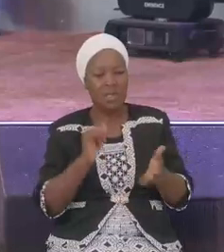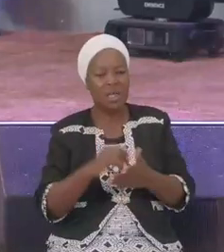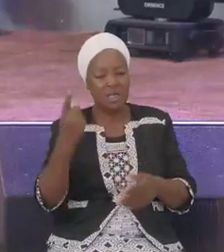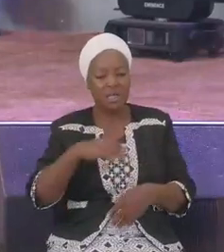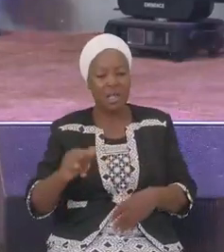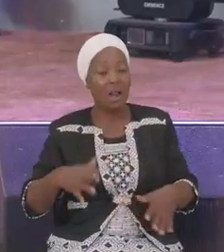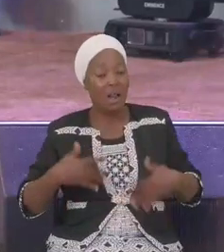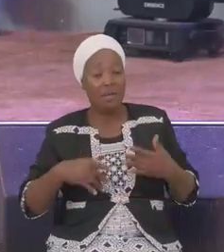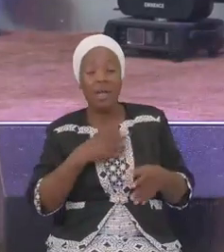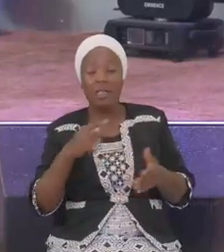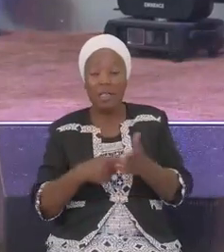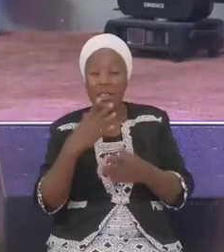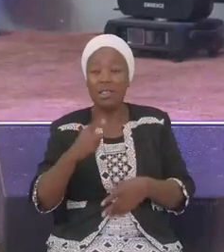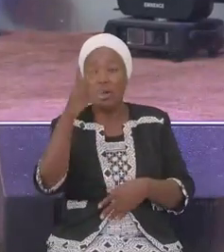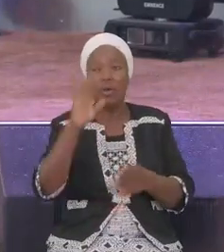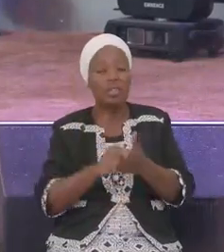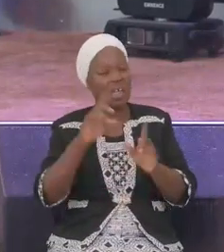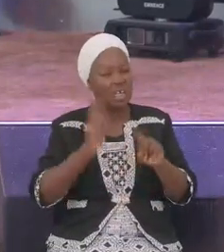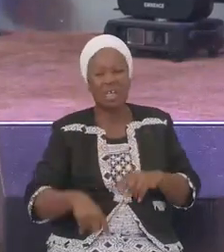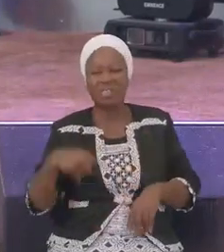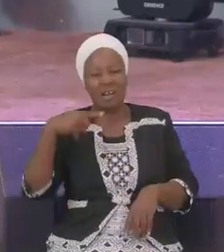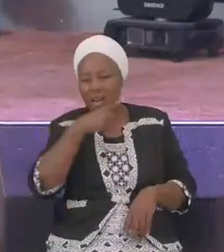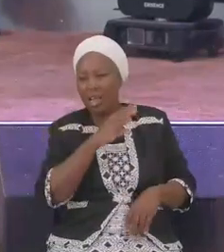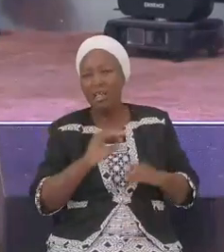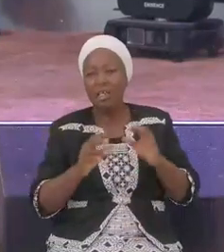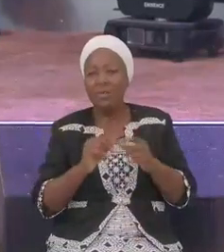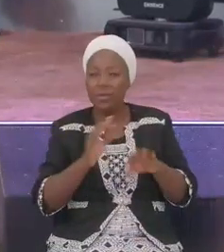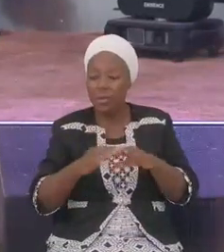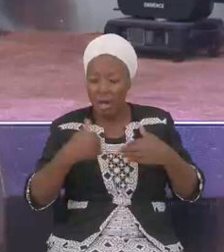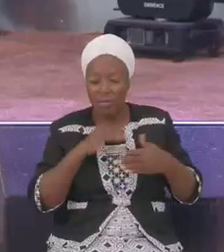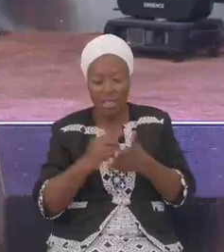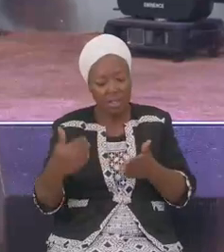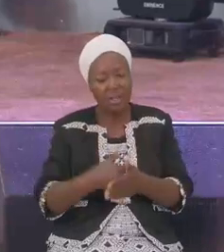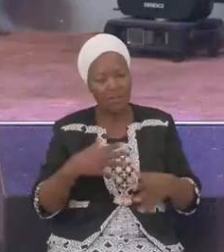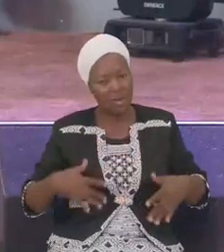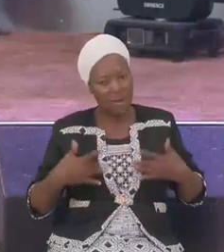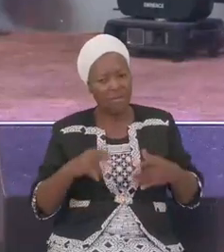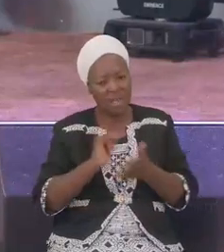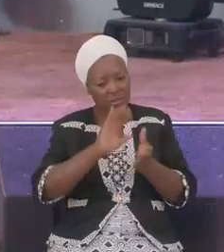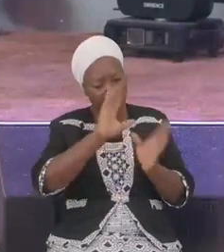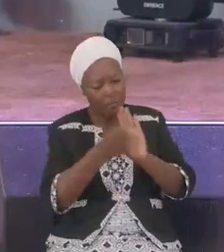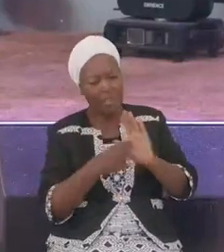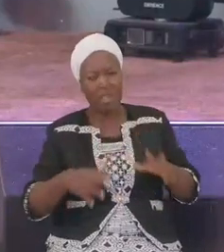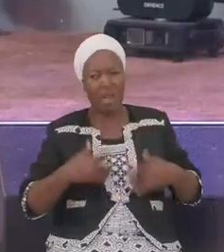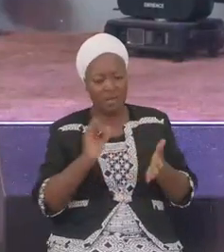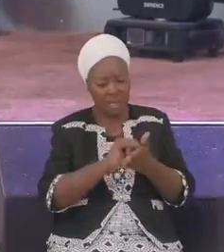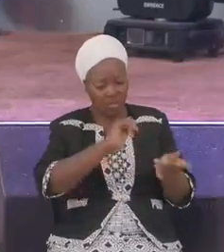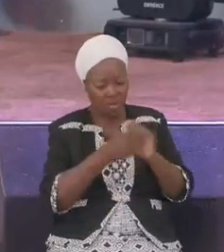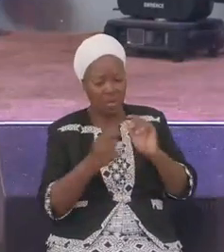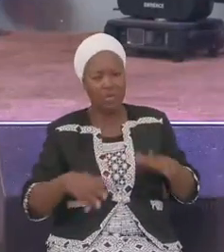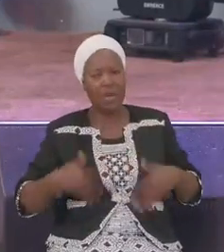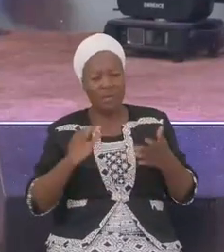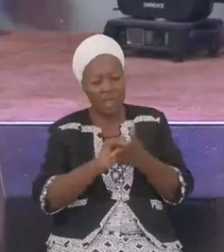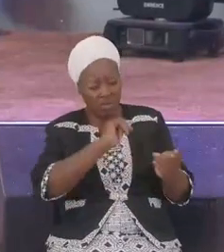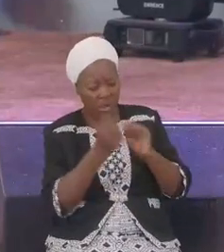et voici le Dieu qui ne ment point. Si tu n'as pas cette nouvelle vie, cette vie de conversion, cette vie